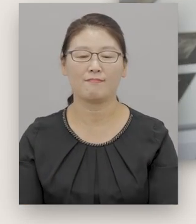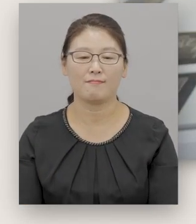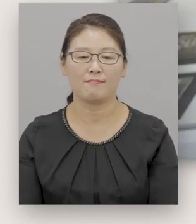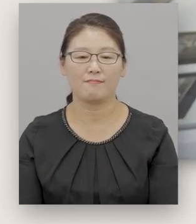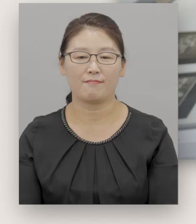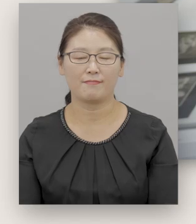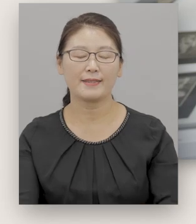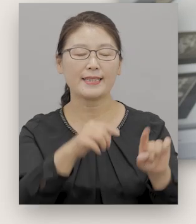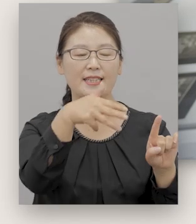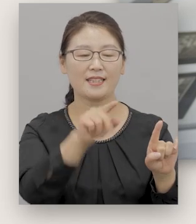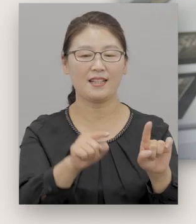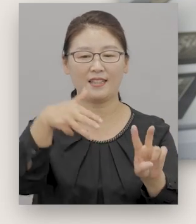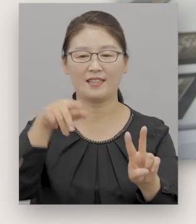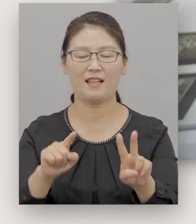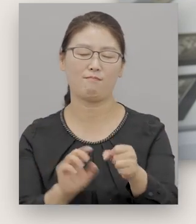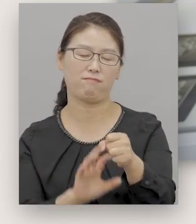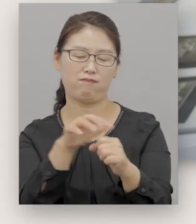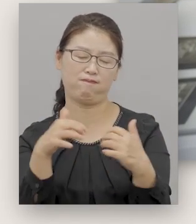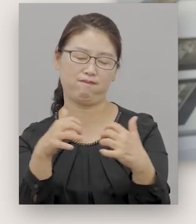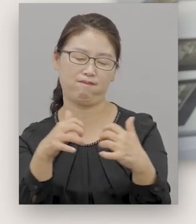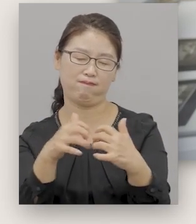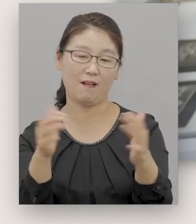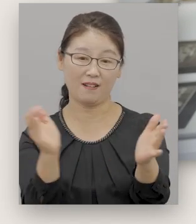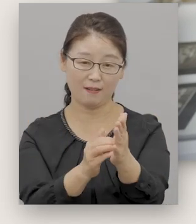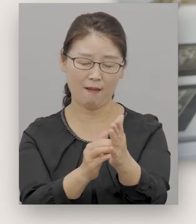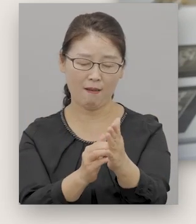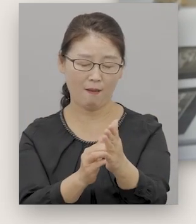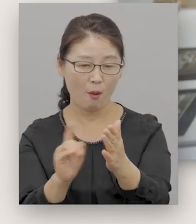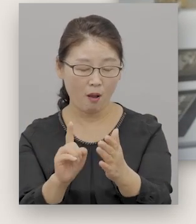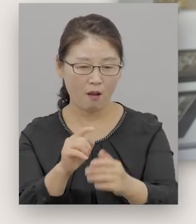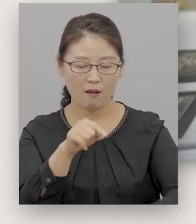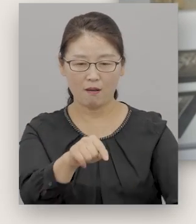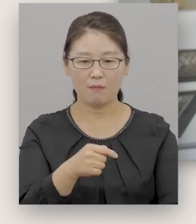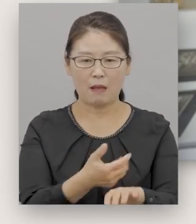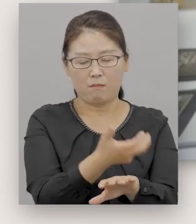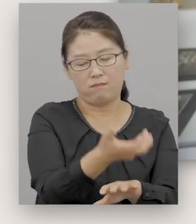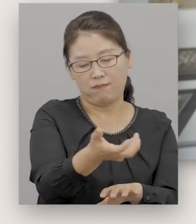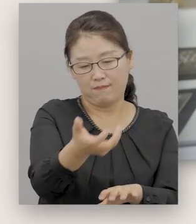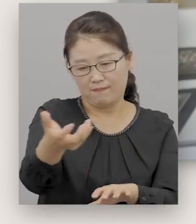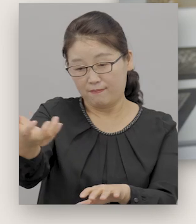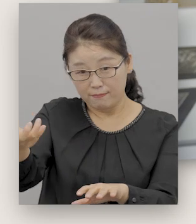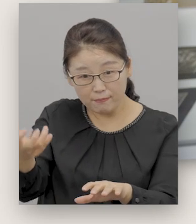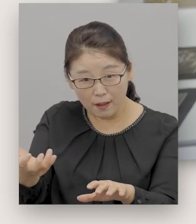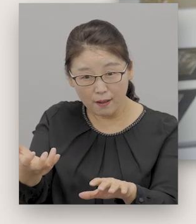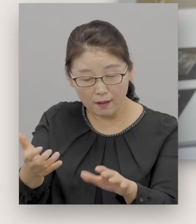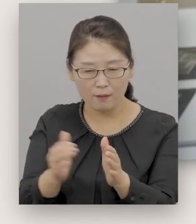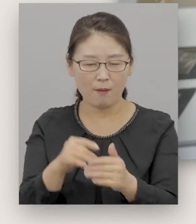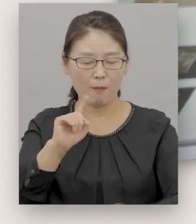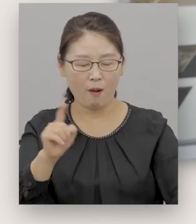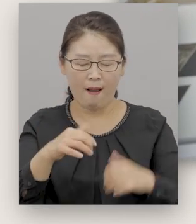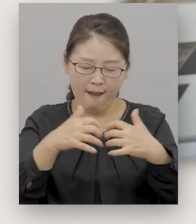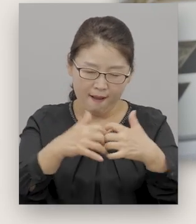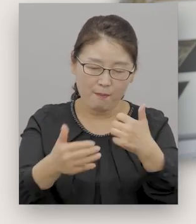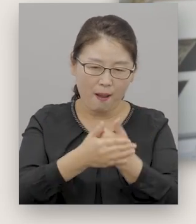1, 2차 세계대전을 겪고 이동을 계속해서 할 수밖에 없는 이제 그런 상황이었죠. 이제 피난을 가기도 했고요.